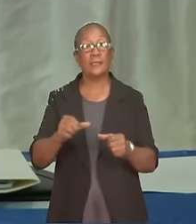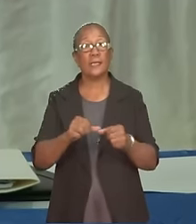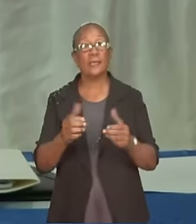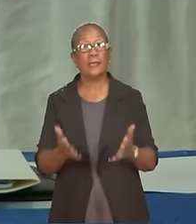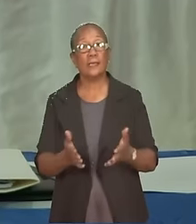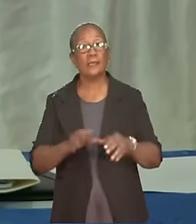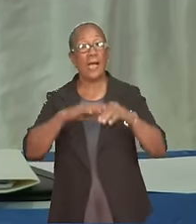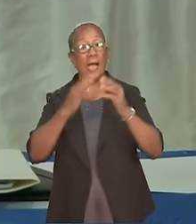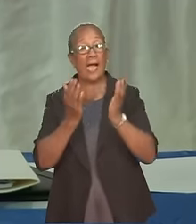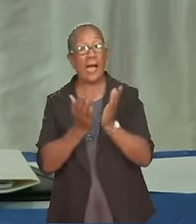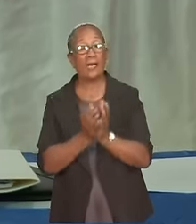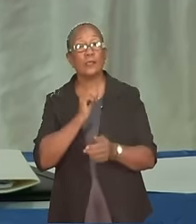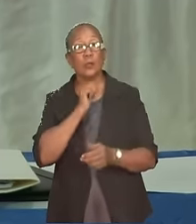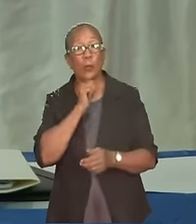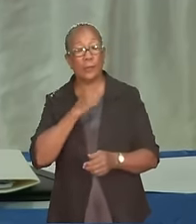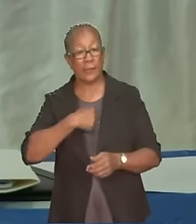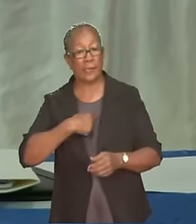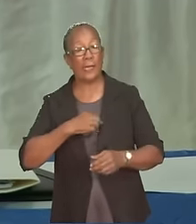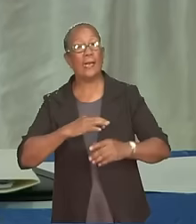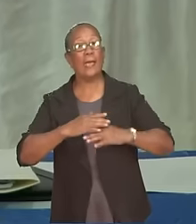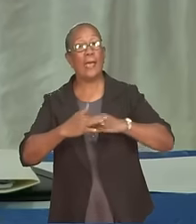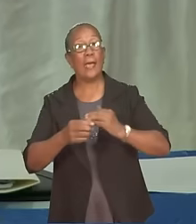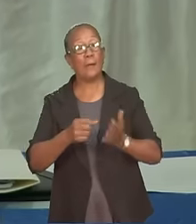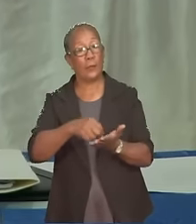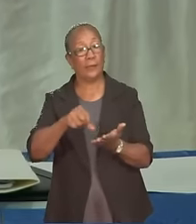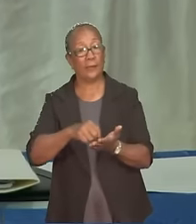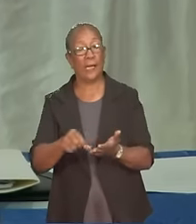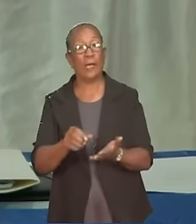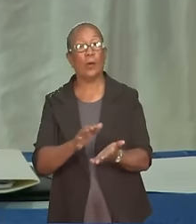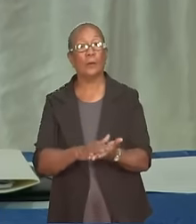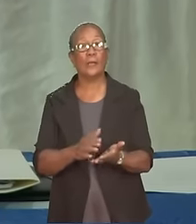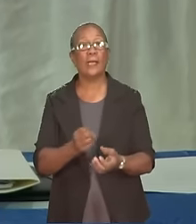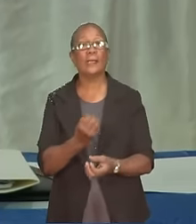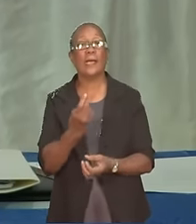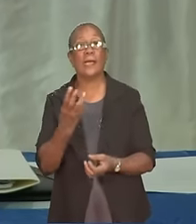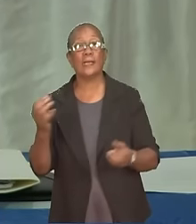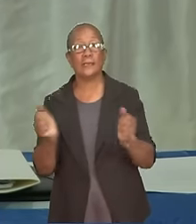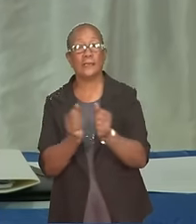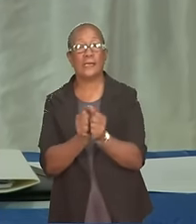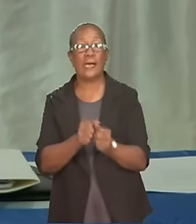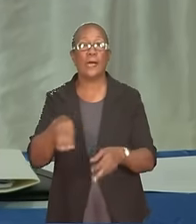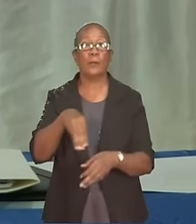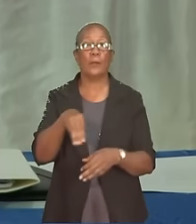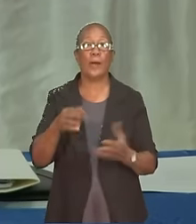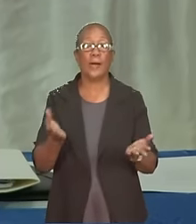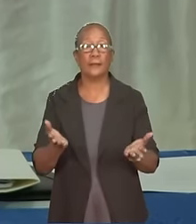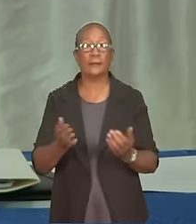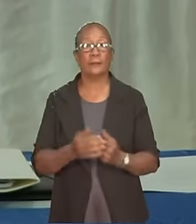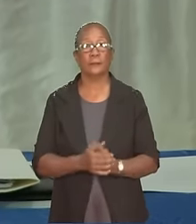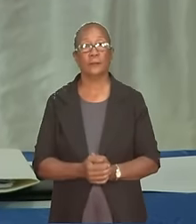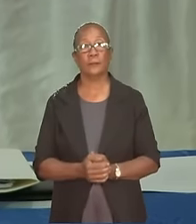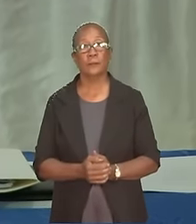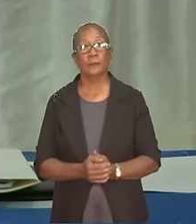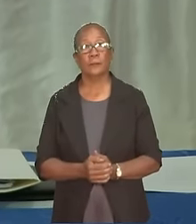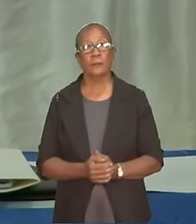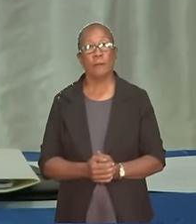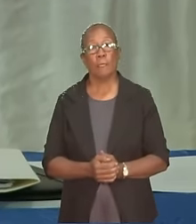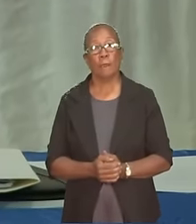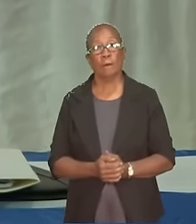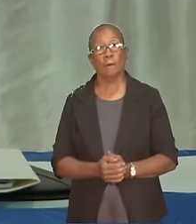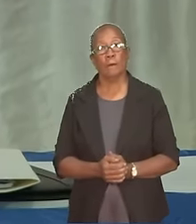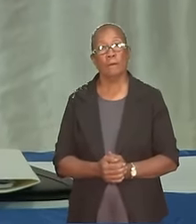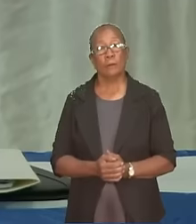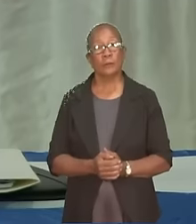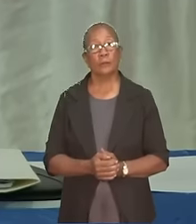wat ik reeds betaald heb. Want ik betaal mijn belasting op tijd. Elk jaar maart betaal ik mijn belasting.